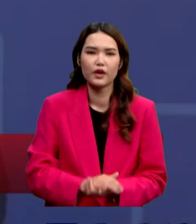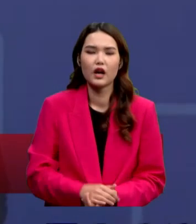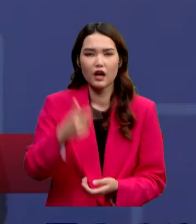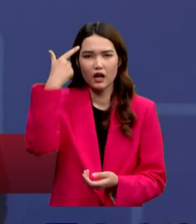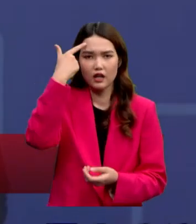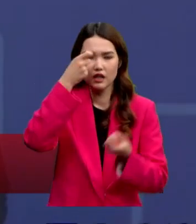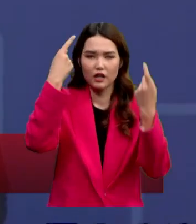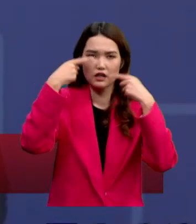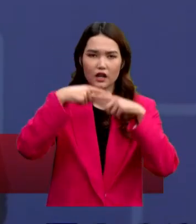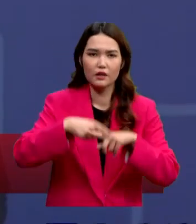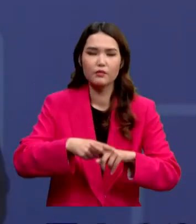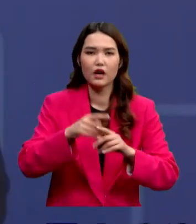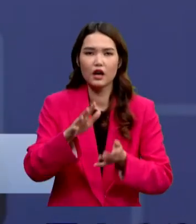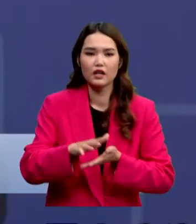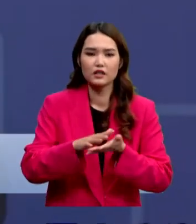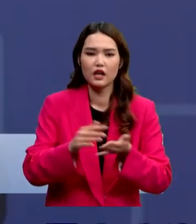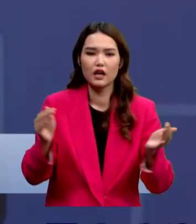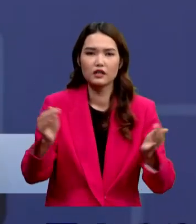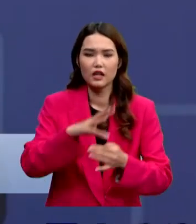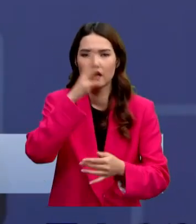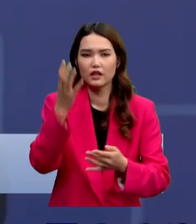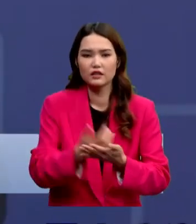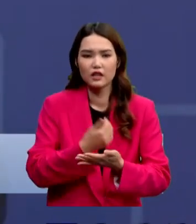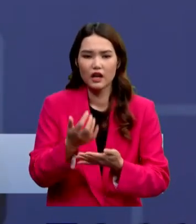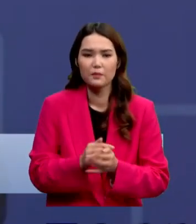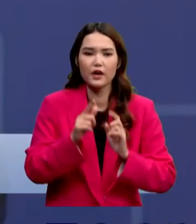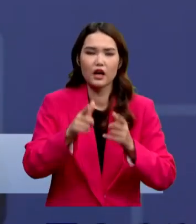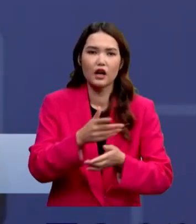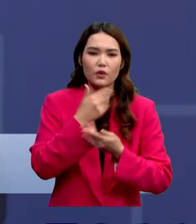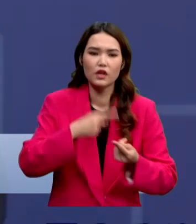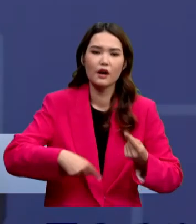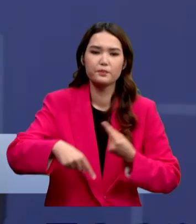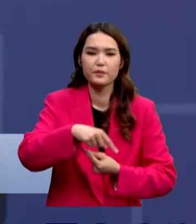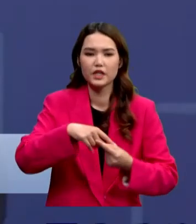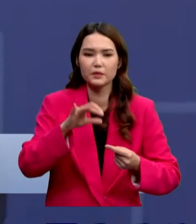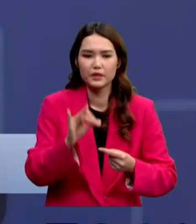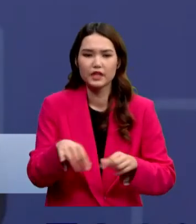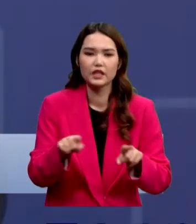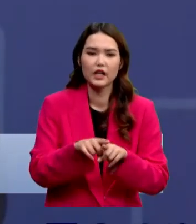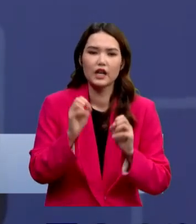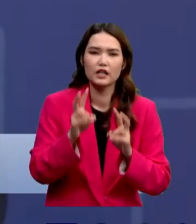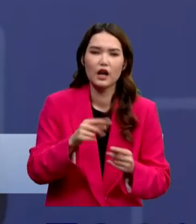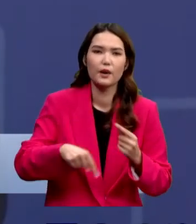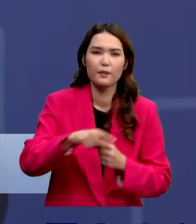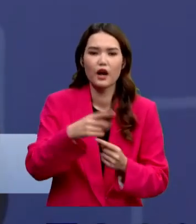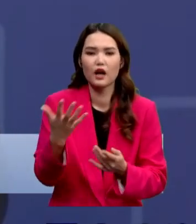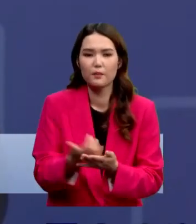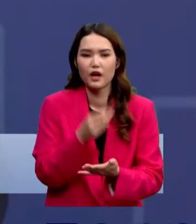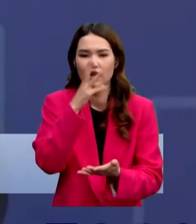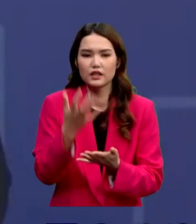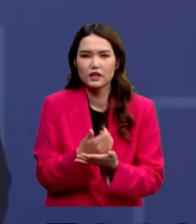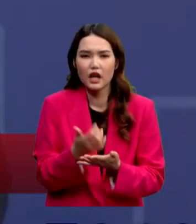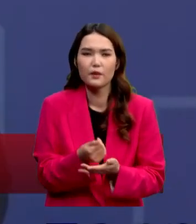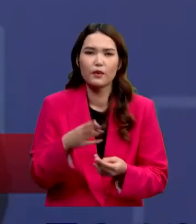проект нацелен на выявление сокрытия доходов и незарегистрированных предпринимателей. Тогда как многие предприниматели получают оплату за